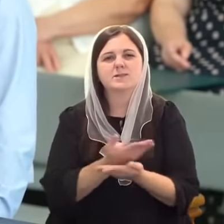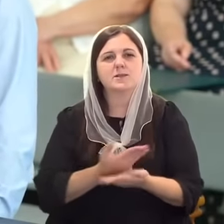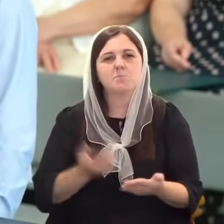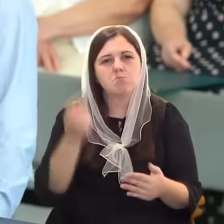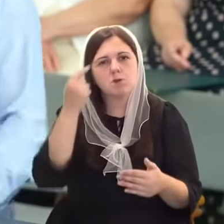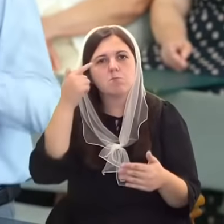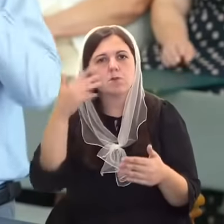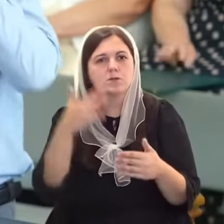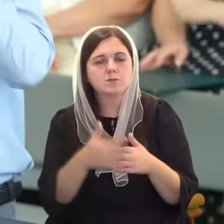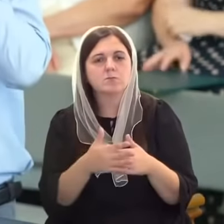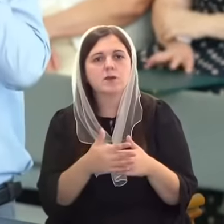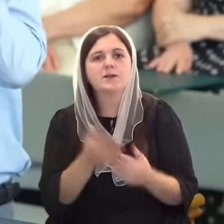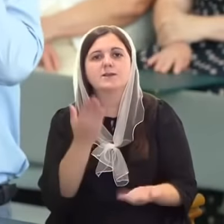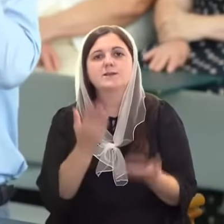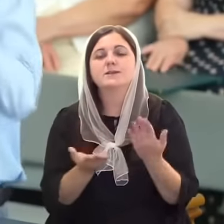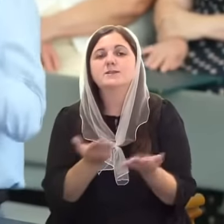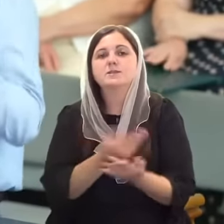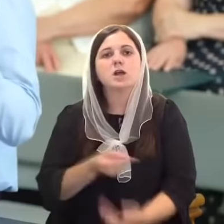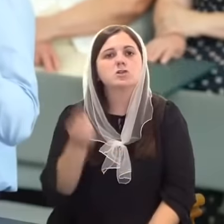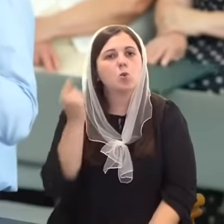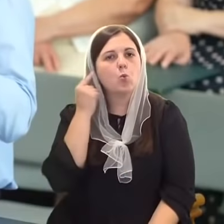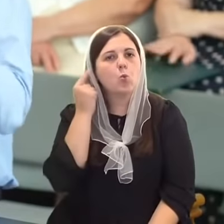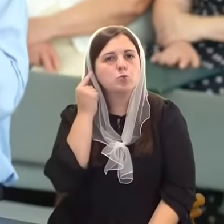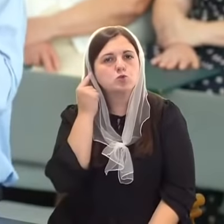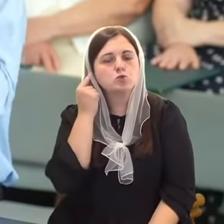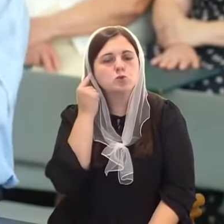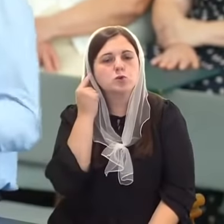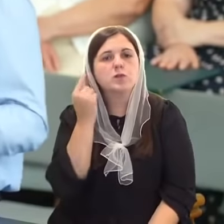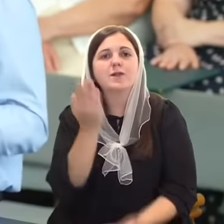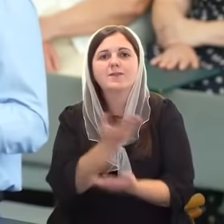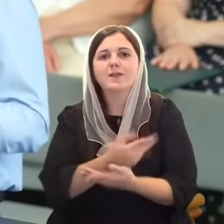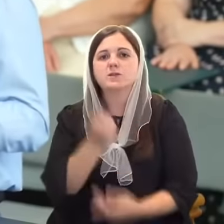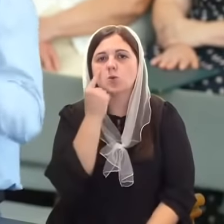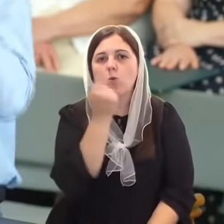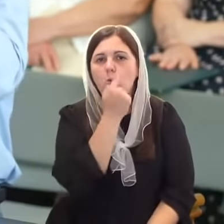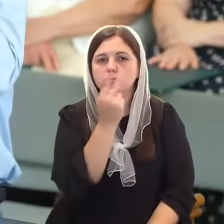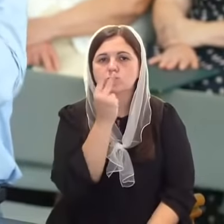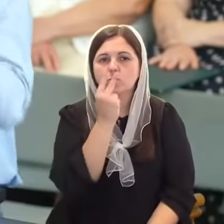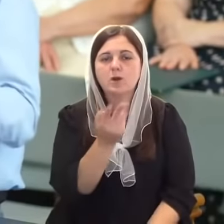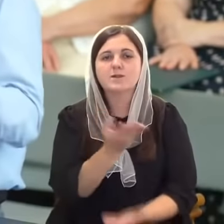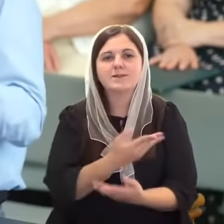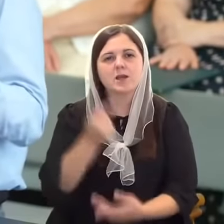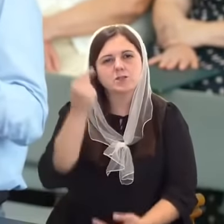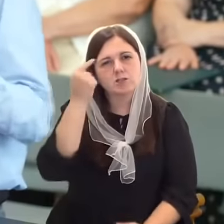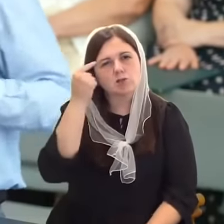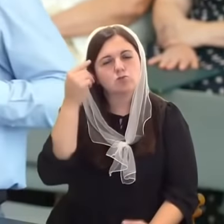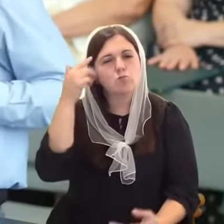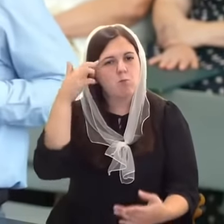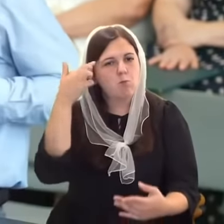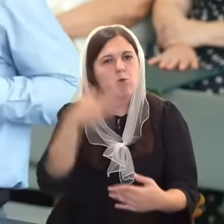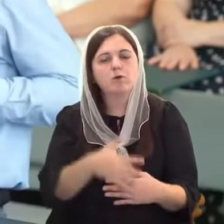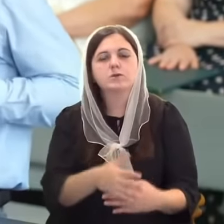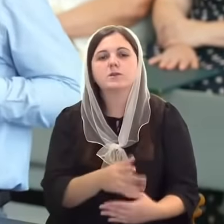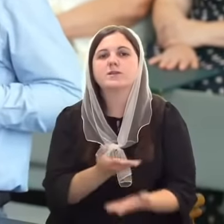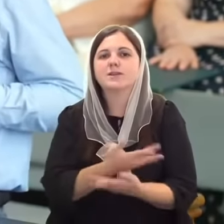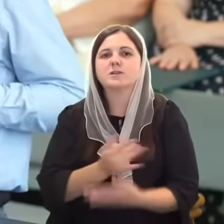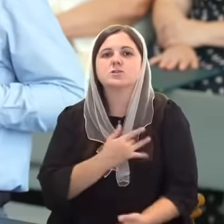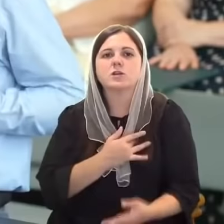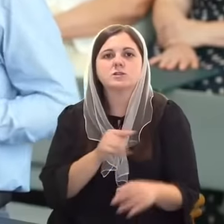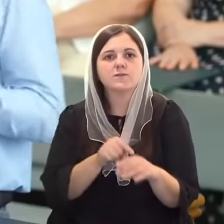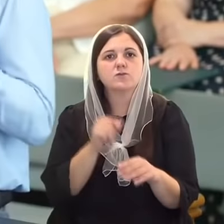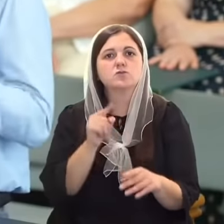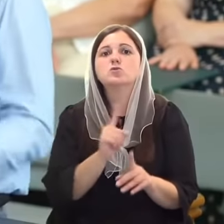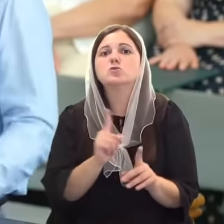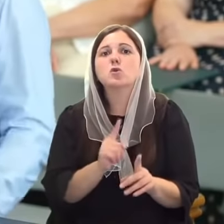понимаем, если наше ухо услышало, наши глаза увидели, наш разум понял, наше сердце